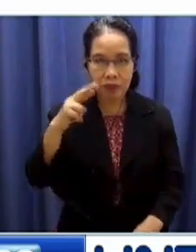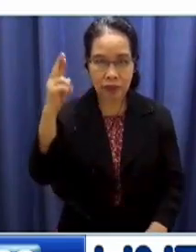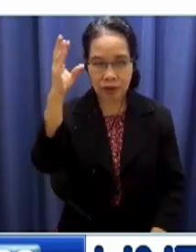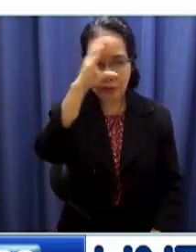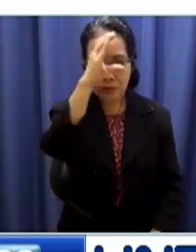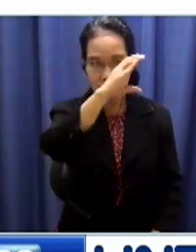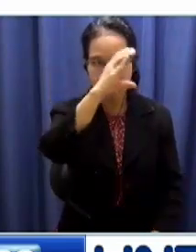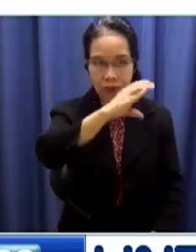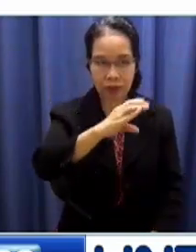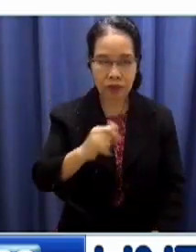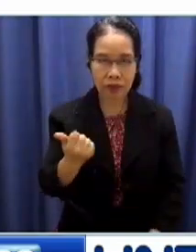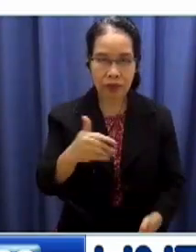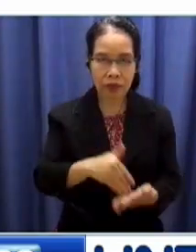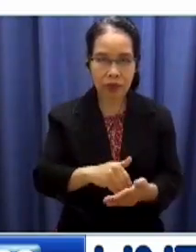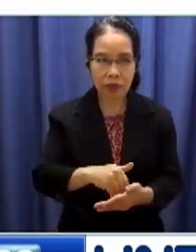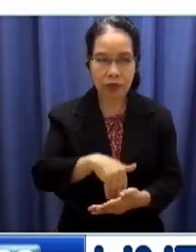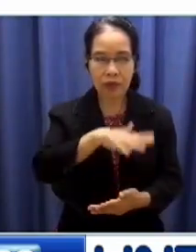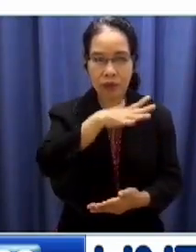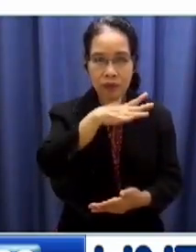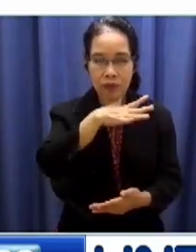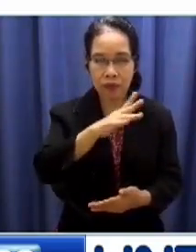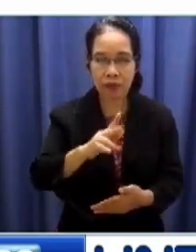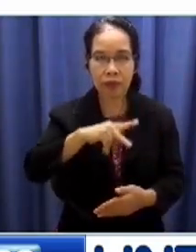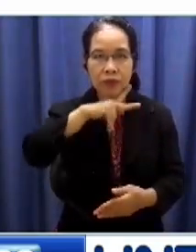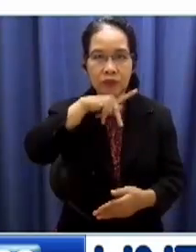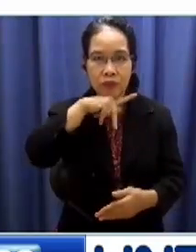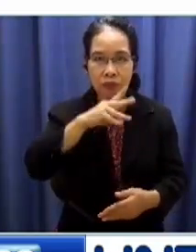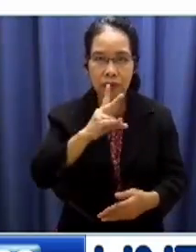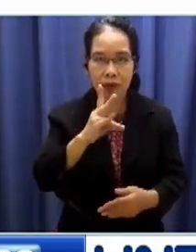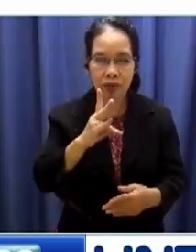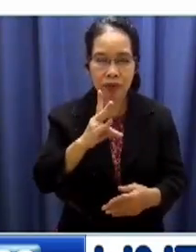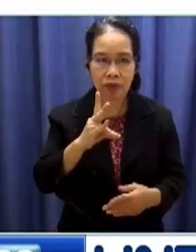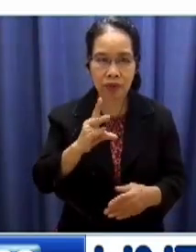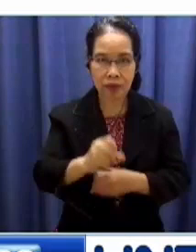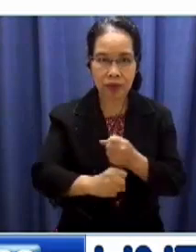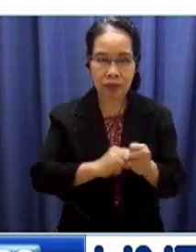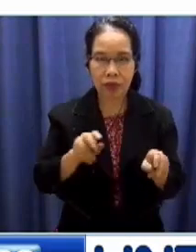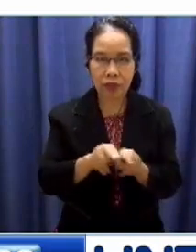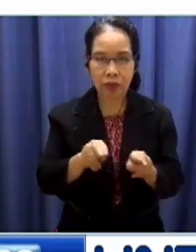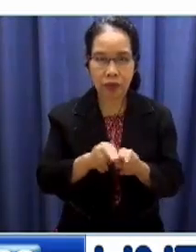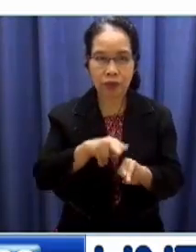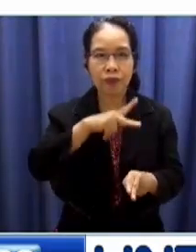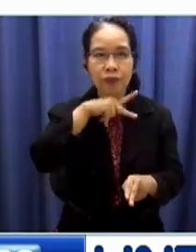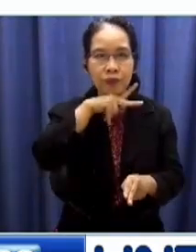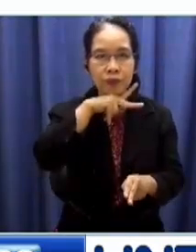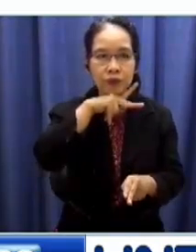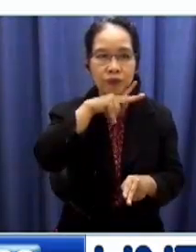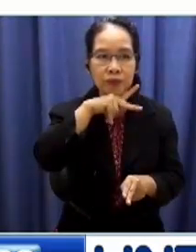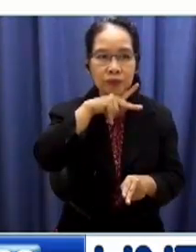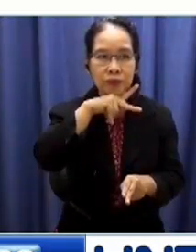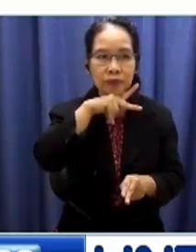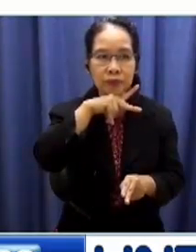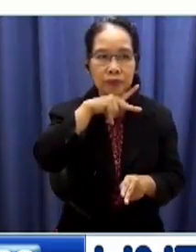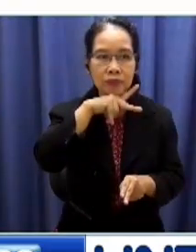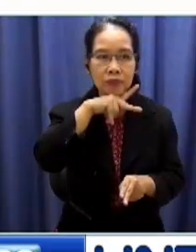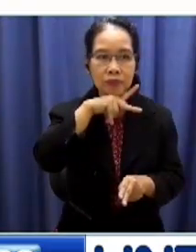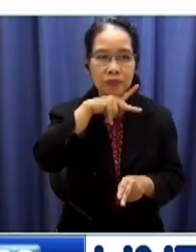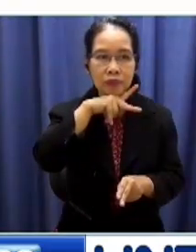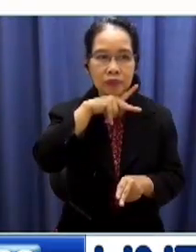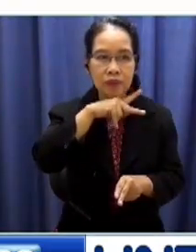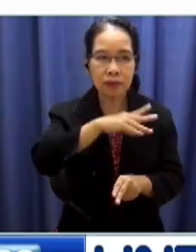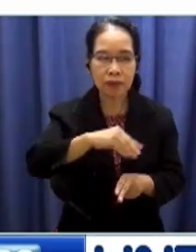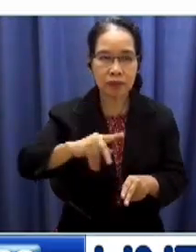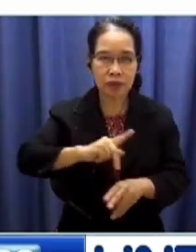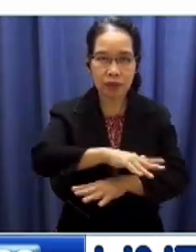for 7 years. Mga normal na baboy po ito. So ang sabi po nila ay potential pandemic ito. Wala pa pong nagaganap